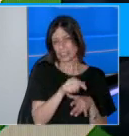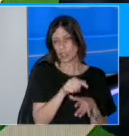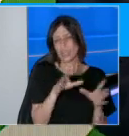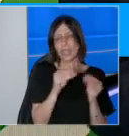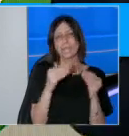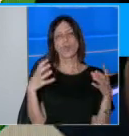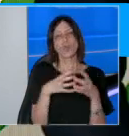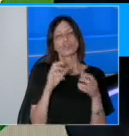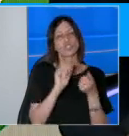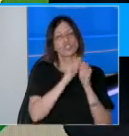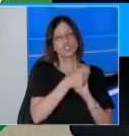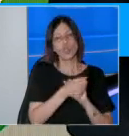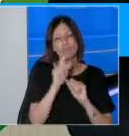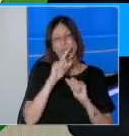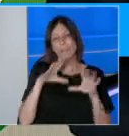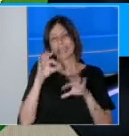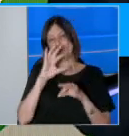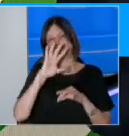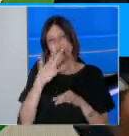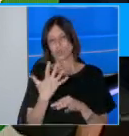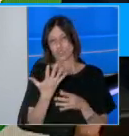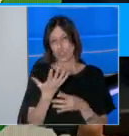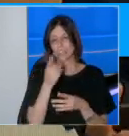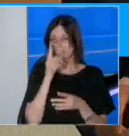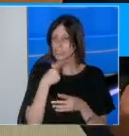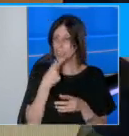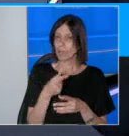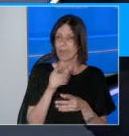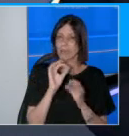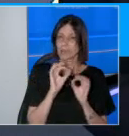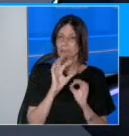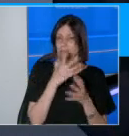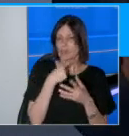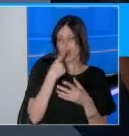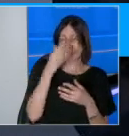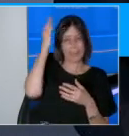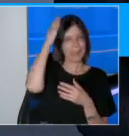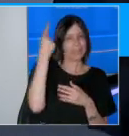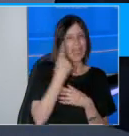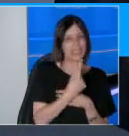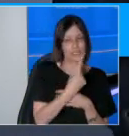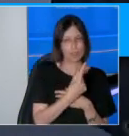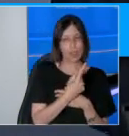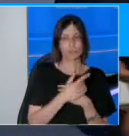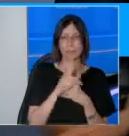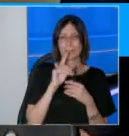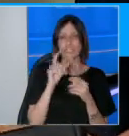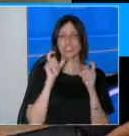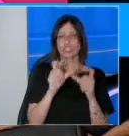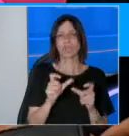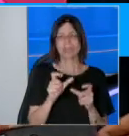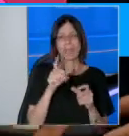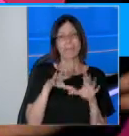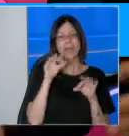עם גוש השינוי מאשר בחירות חמישיות. צריך לומר את זה, את הדברים האלה שהוא אומר בעצמו. אז השאלה היא, מי שמנע בחירות זה